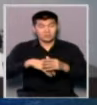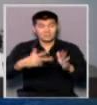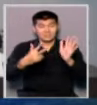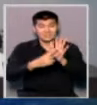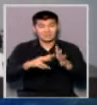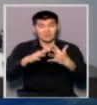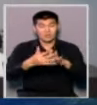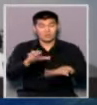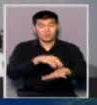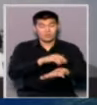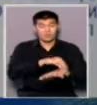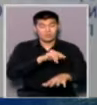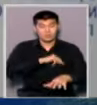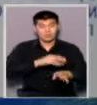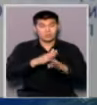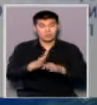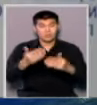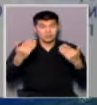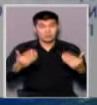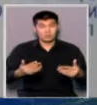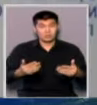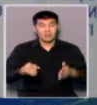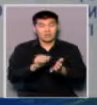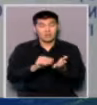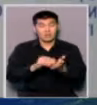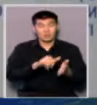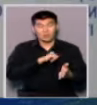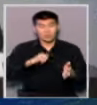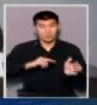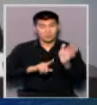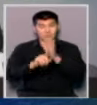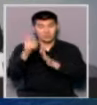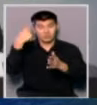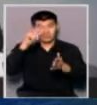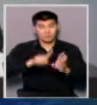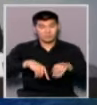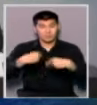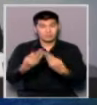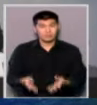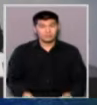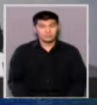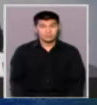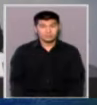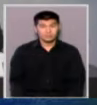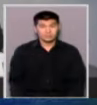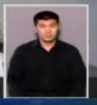8-і ауыл әкімдері болып жұмыс жасайтындар, яғни олар қайтадан ауыл әкіміне үміткер болып ұсынылғандар.